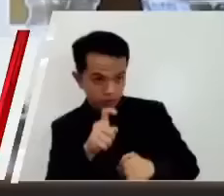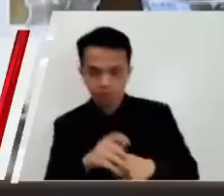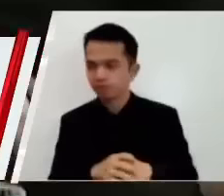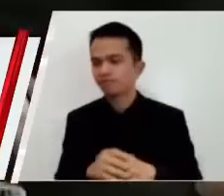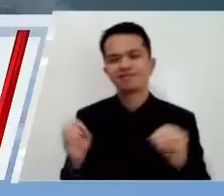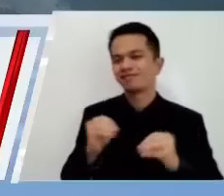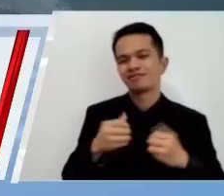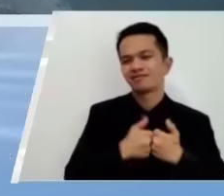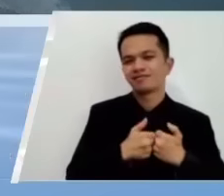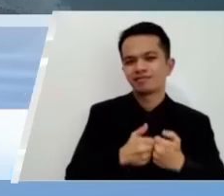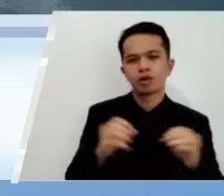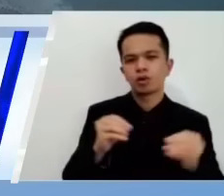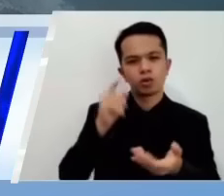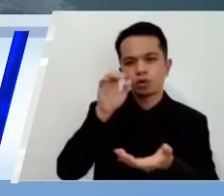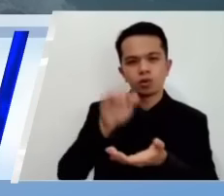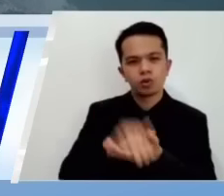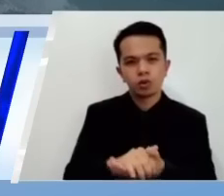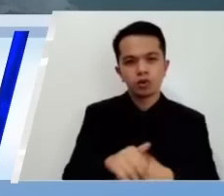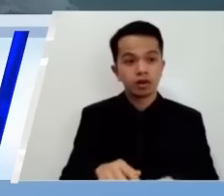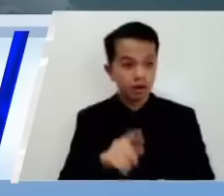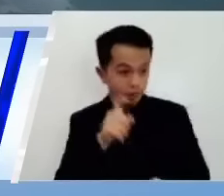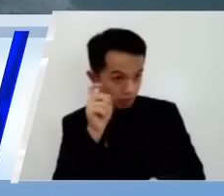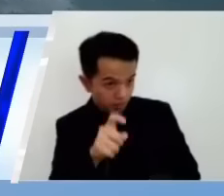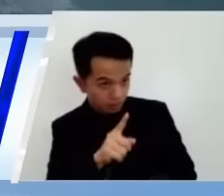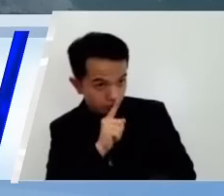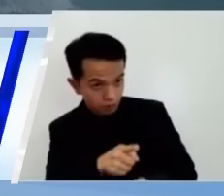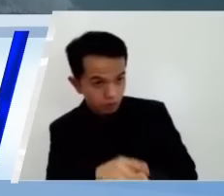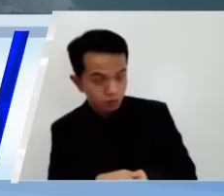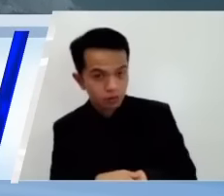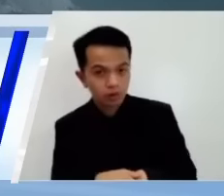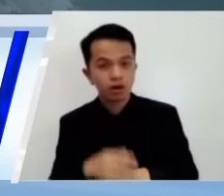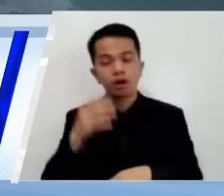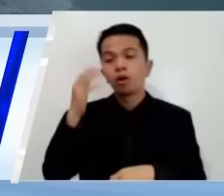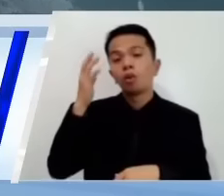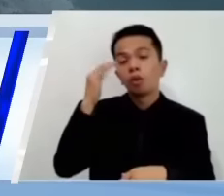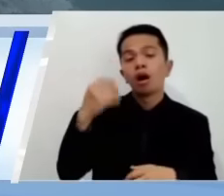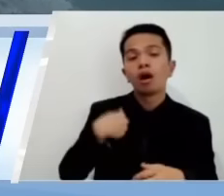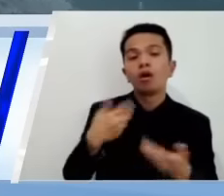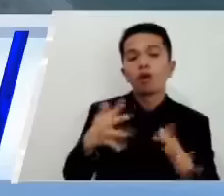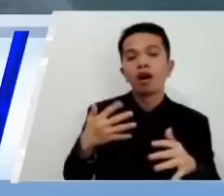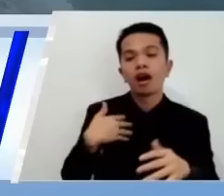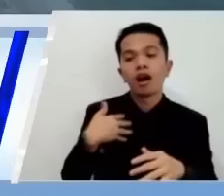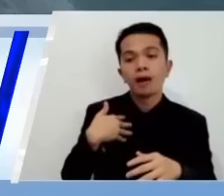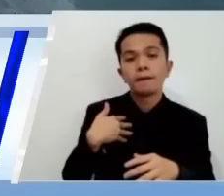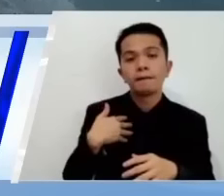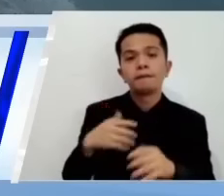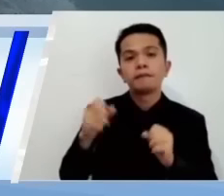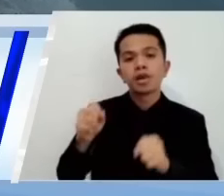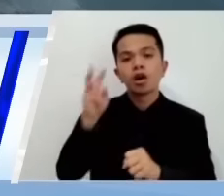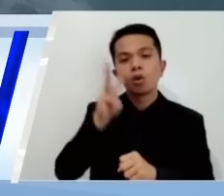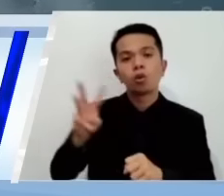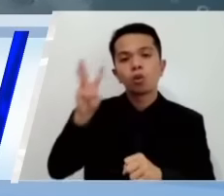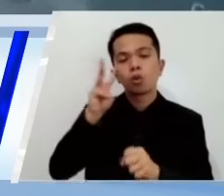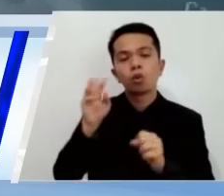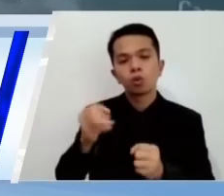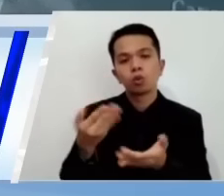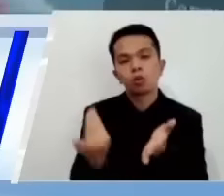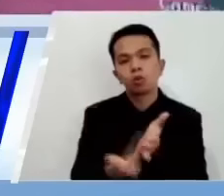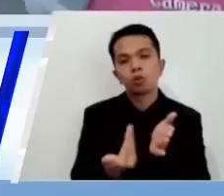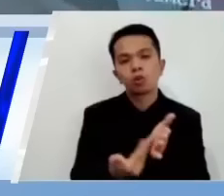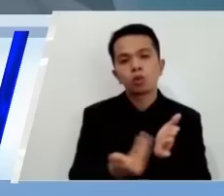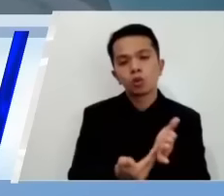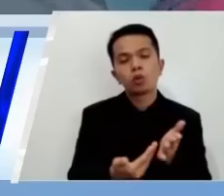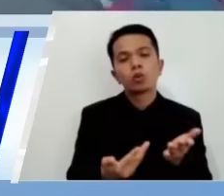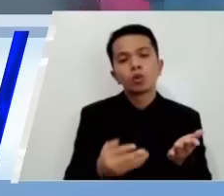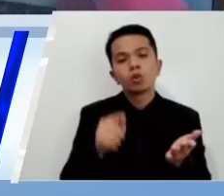akong asawa. Panindigan mo yan, ha? Opo. Dahil mayroon akong testigo na makakapagpatunay na yung